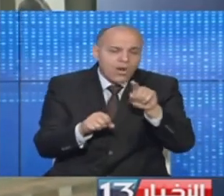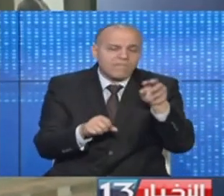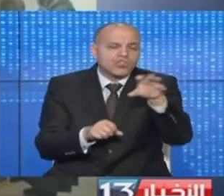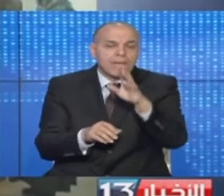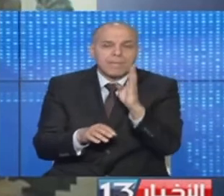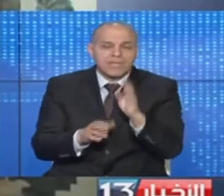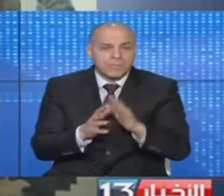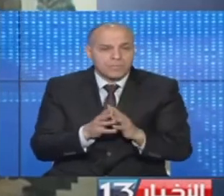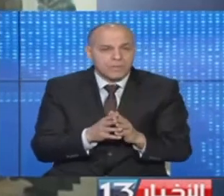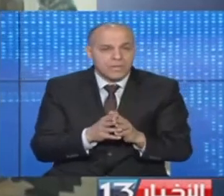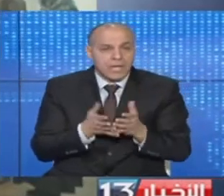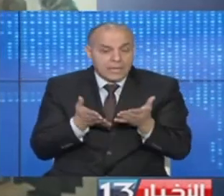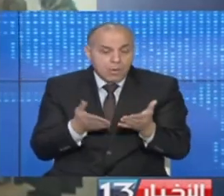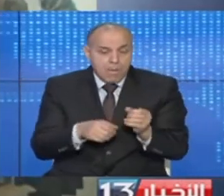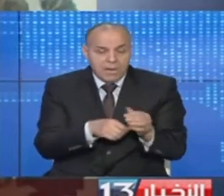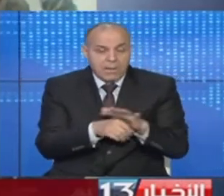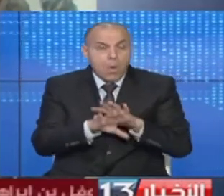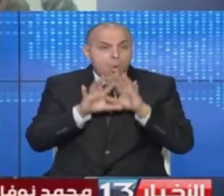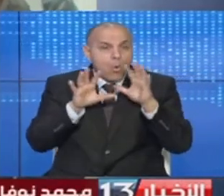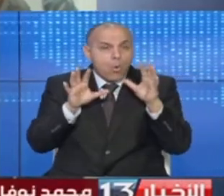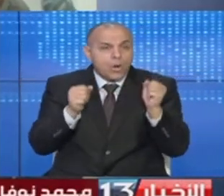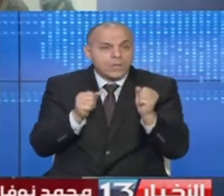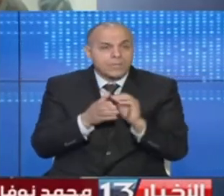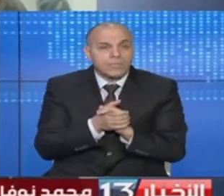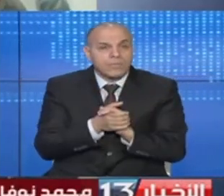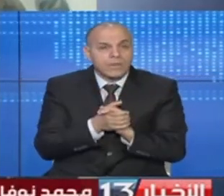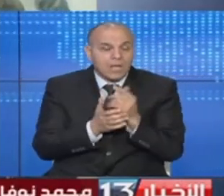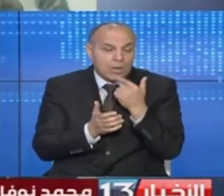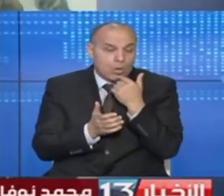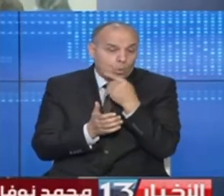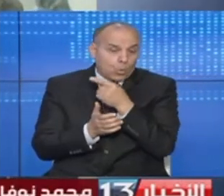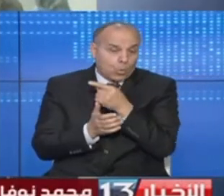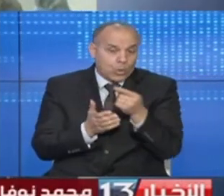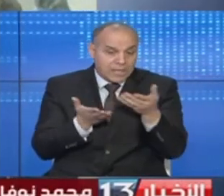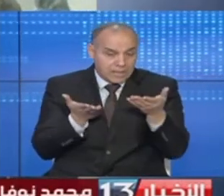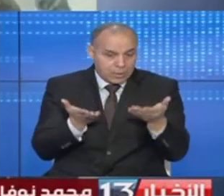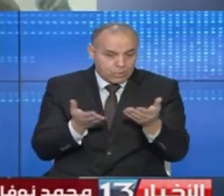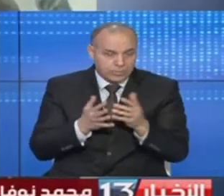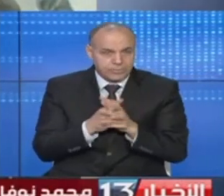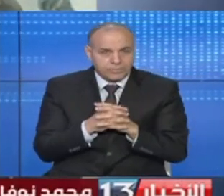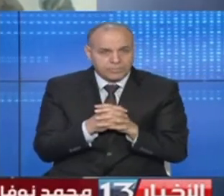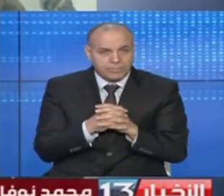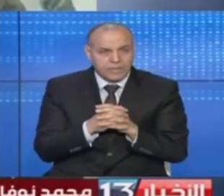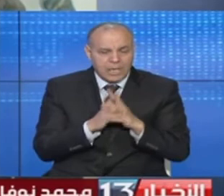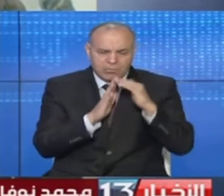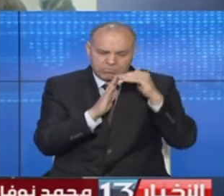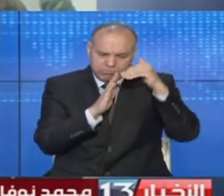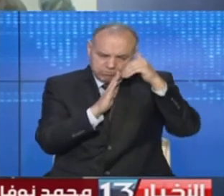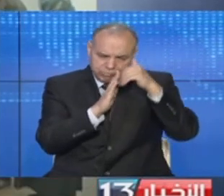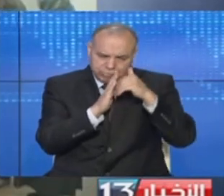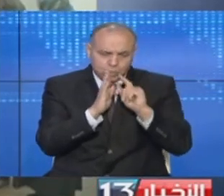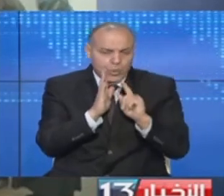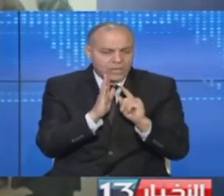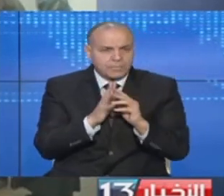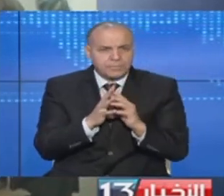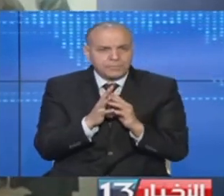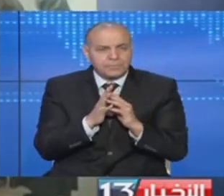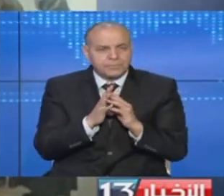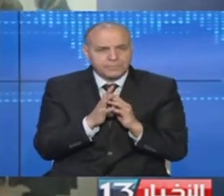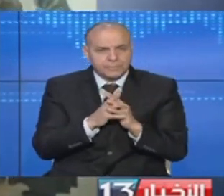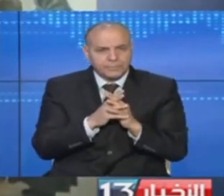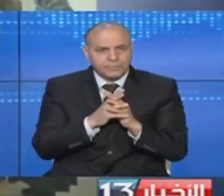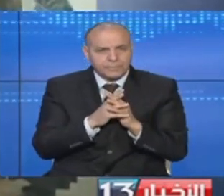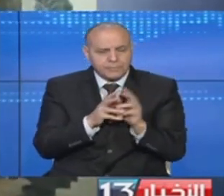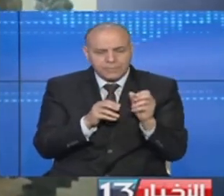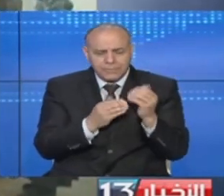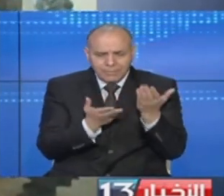بالجهة. بالنسبة للوضع الوبائي بصفة عامة، خليني ساعة نقول كونه توا معناها صار انخفاض هام بالنسبة كان نحكيه على